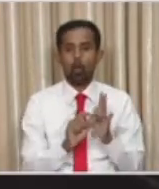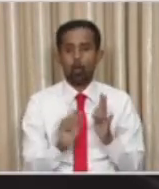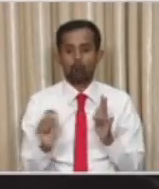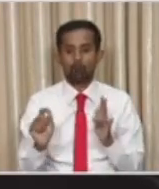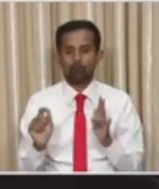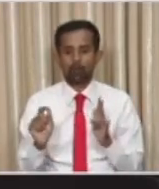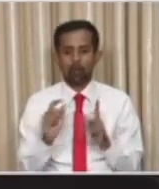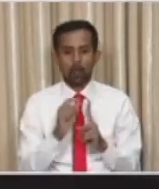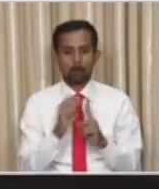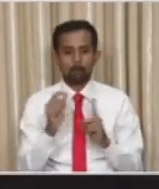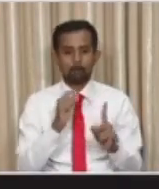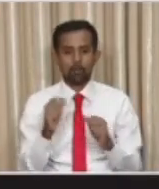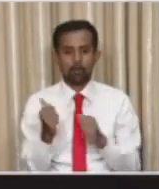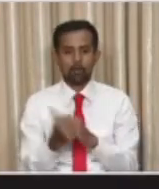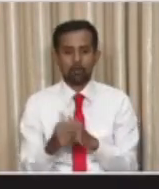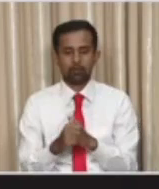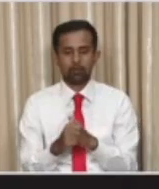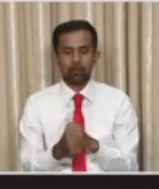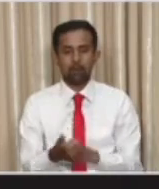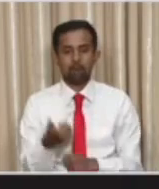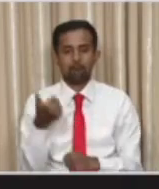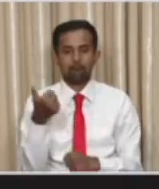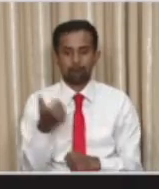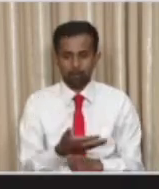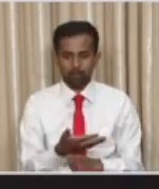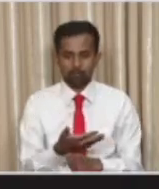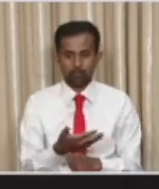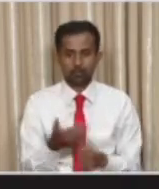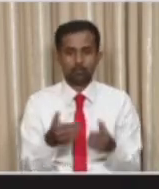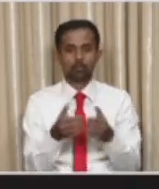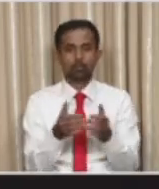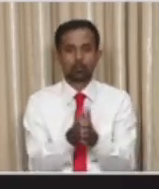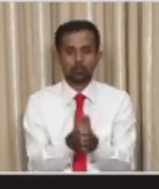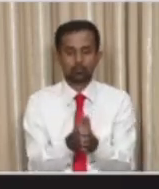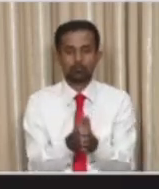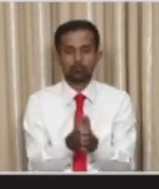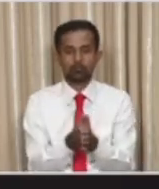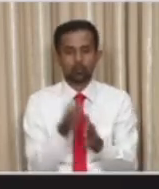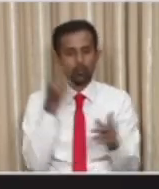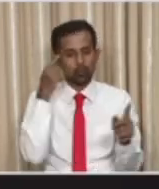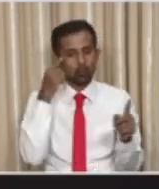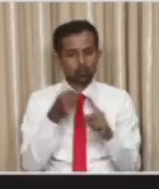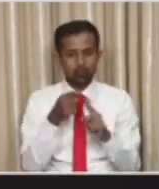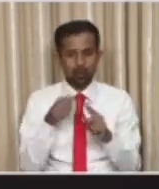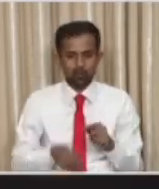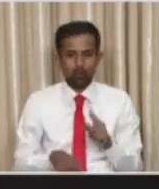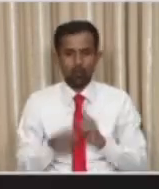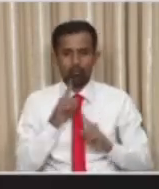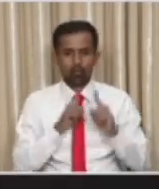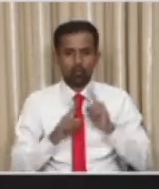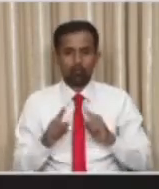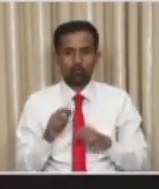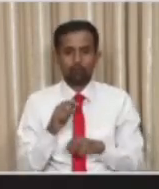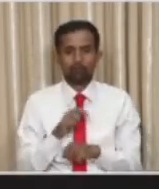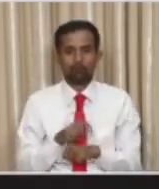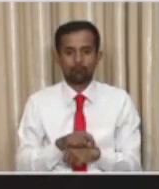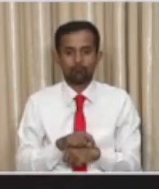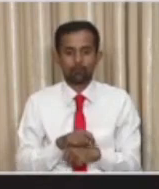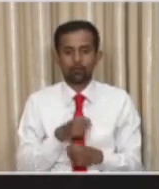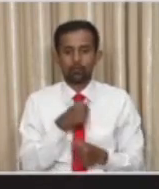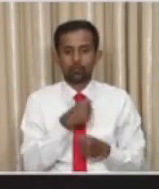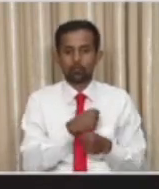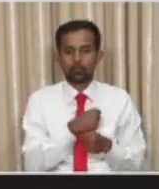පාර්ලිමේන්තුවට ස්ථාපනය කිරීම වැදගත්කම එහි ස්වාධීනත්වය පිළිබඳව අද අපි සාකච්ඡා කරනකොට විශේෂයෙන්ම ආණ්ඩු